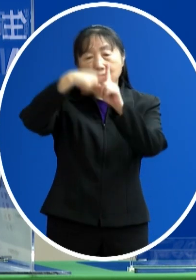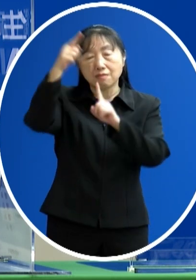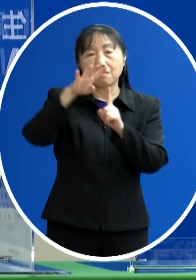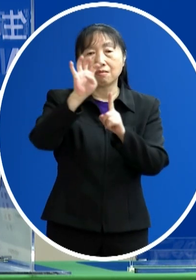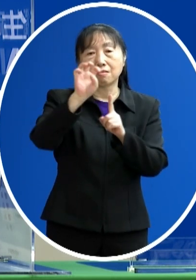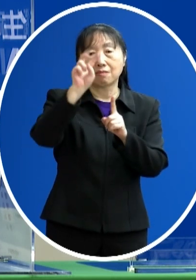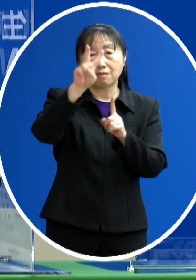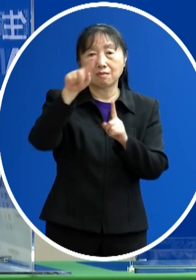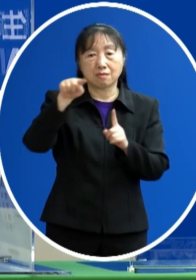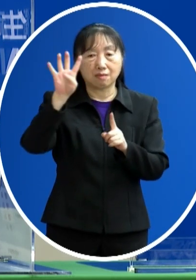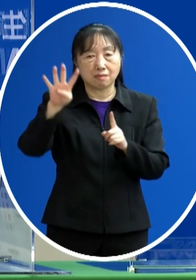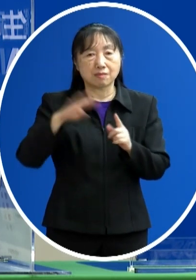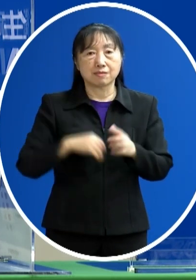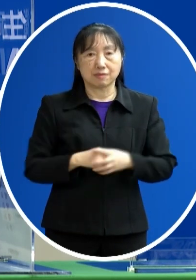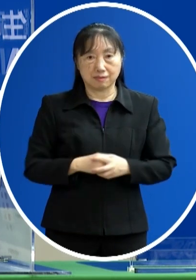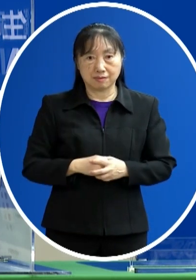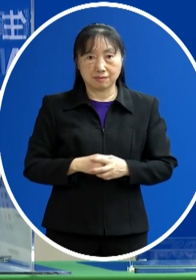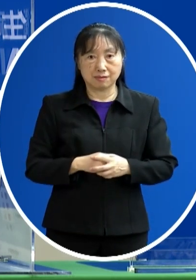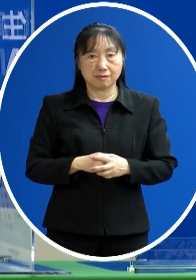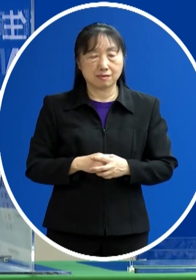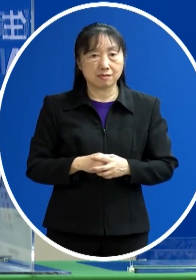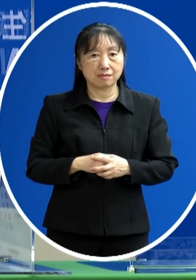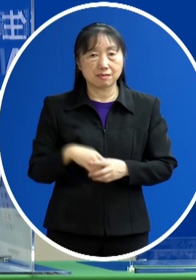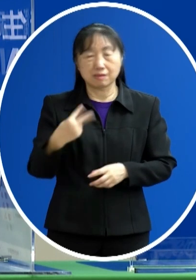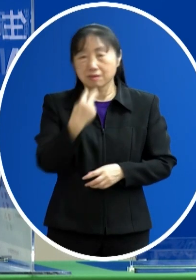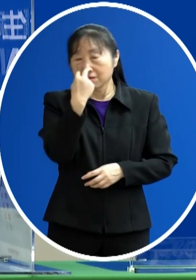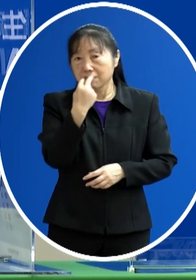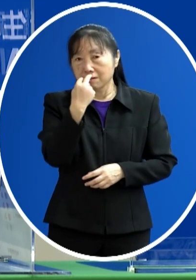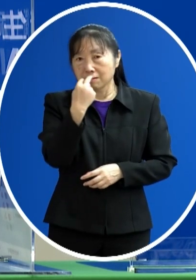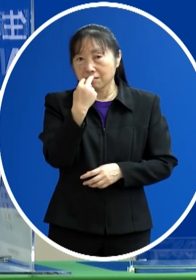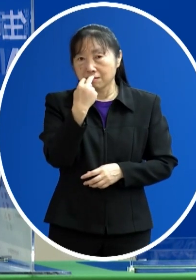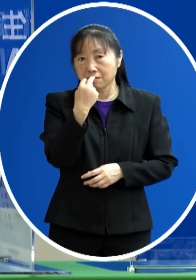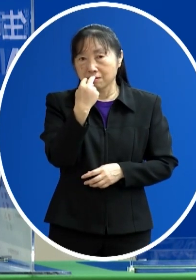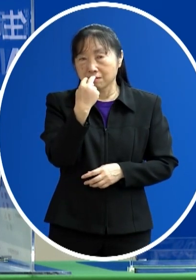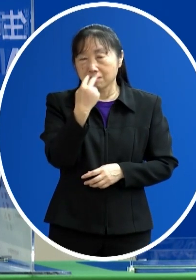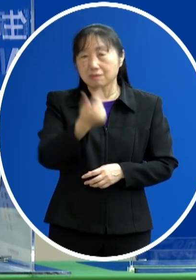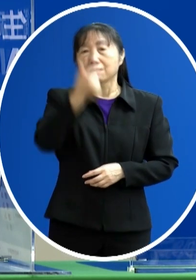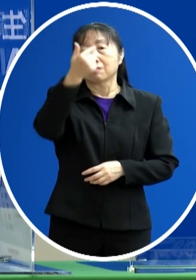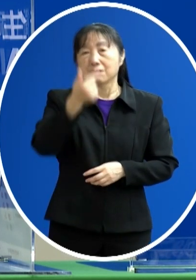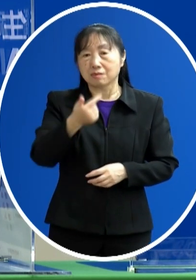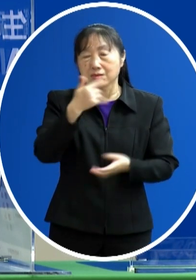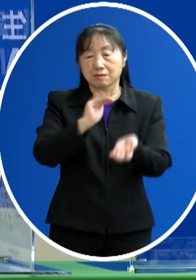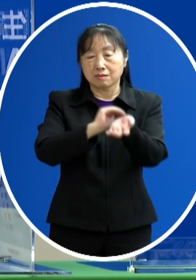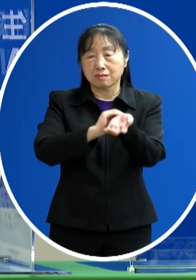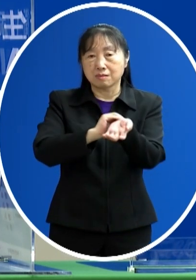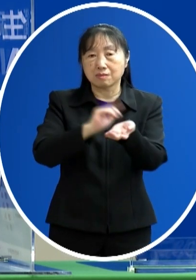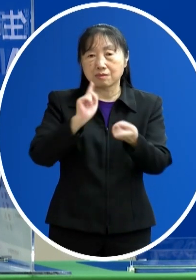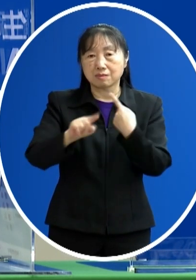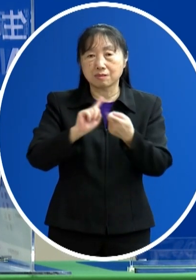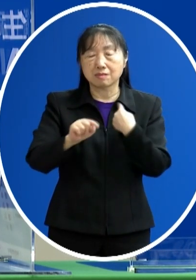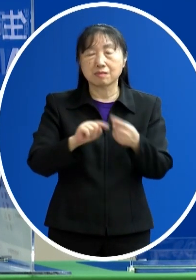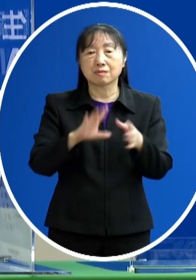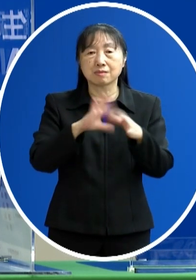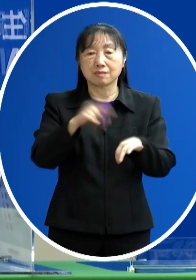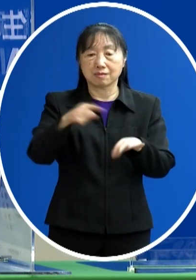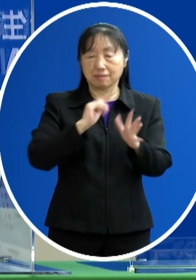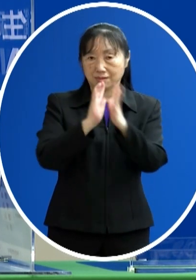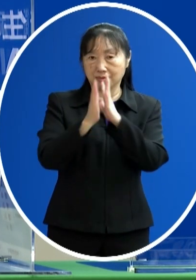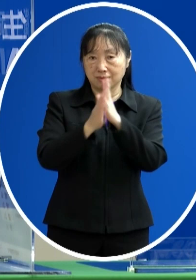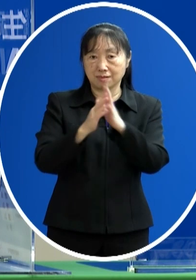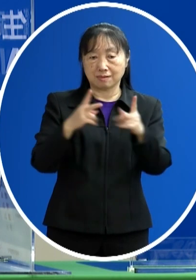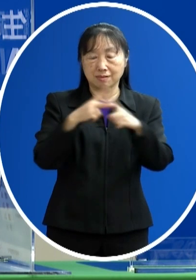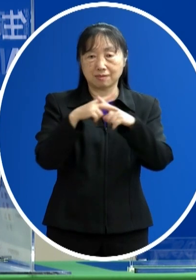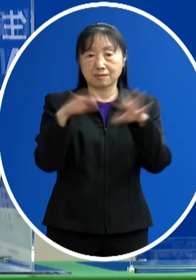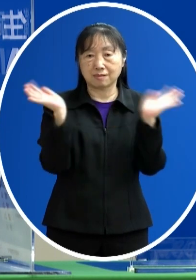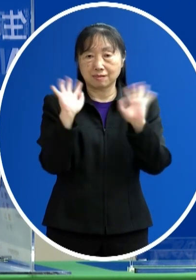哈，42.4度。那有这个呼吸快哈，脉搏过速。那也安排了这个小